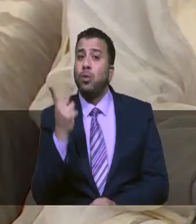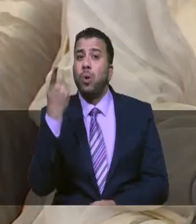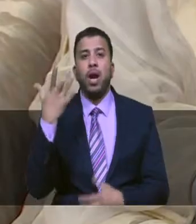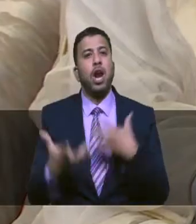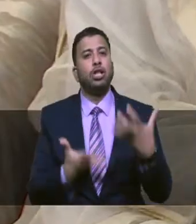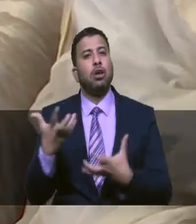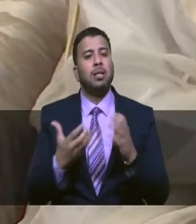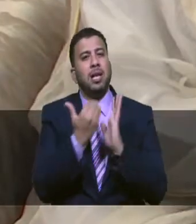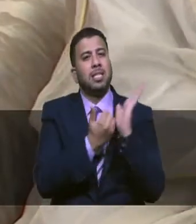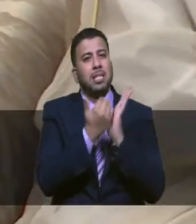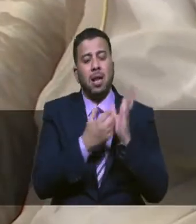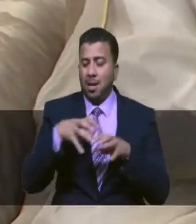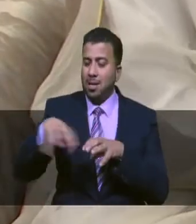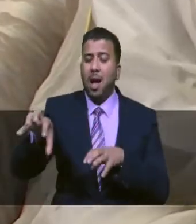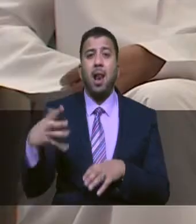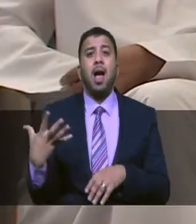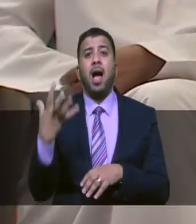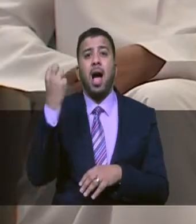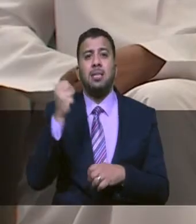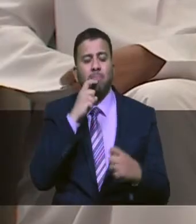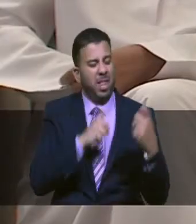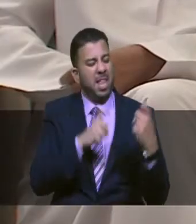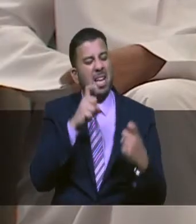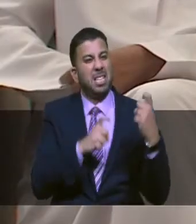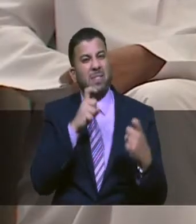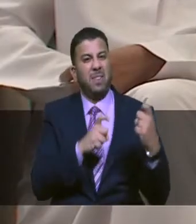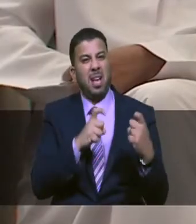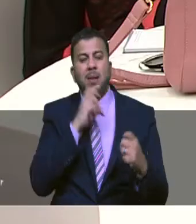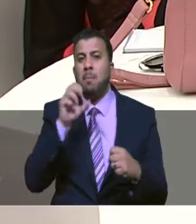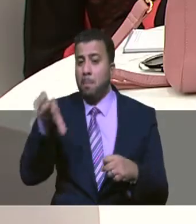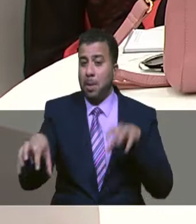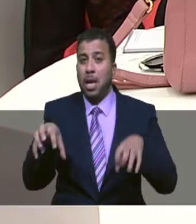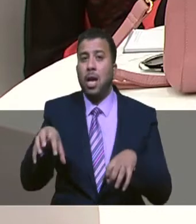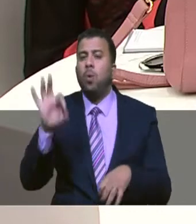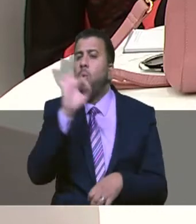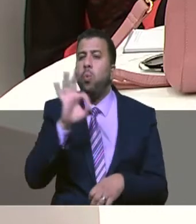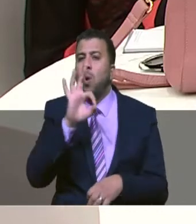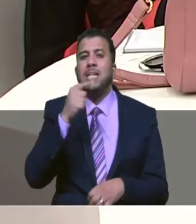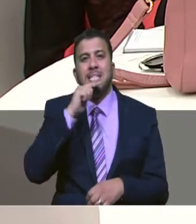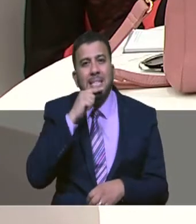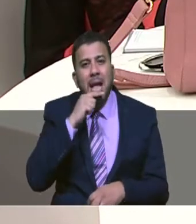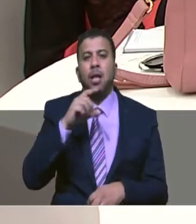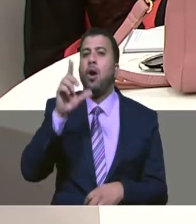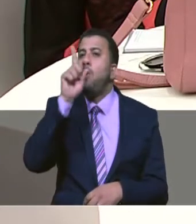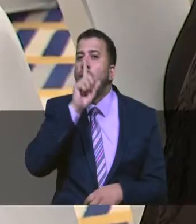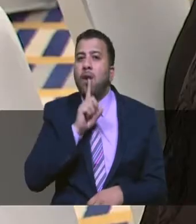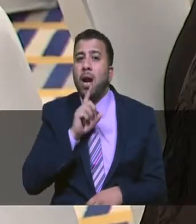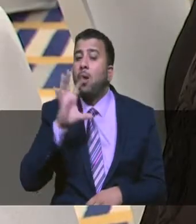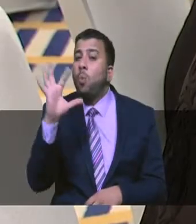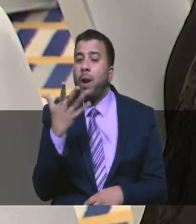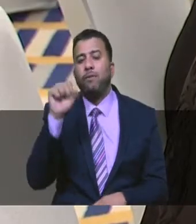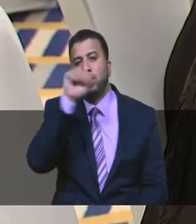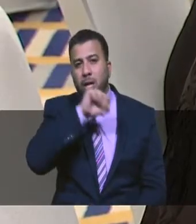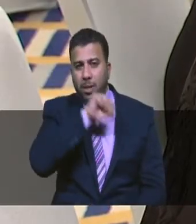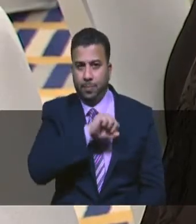الأنشطة الاقتصادية للقطاع الخاص وتعزيز تنافسيته لا سيما في المنطقتين الشرقية والوسطى من إمارة